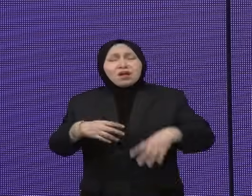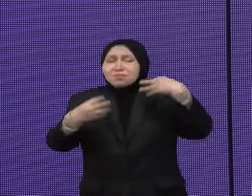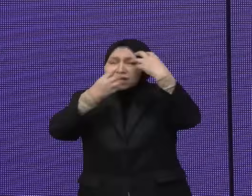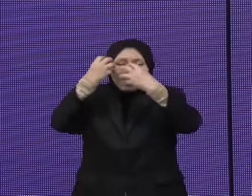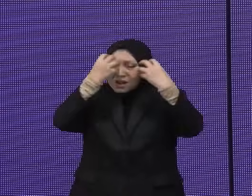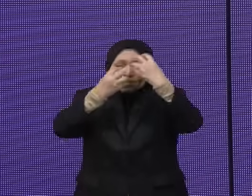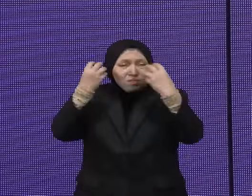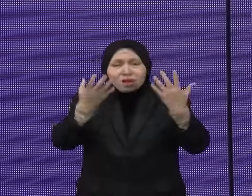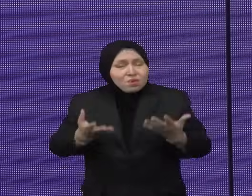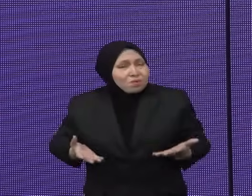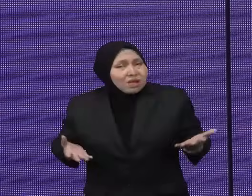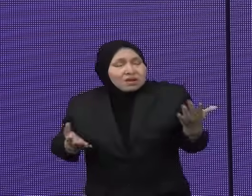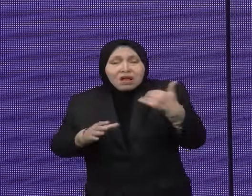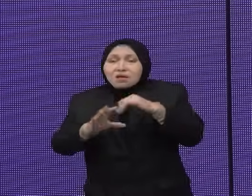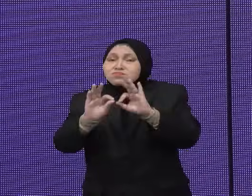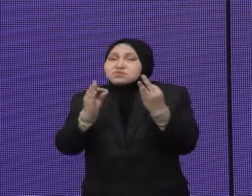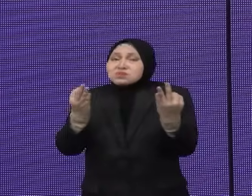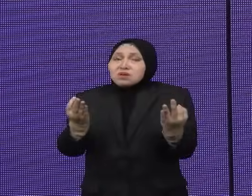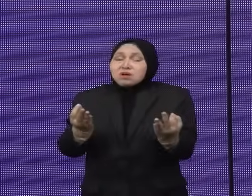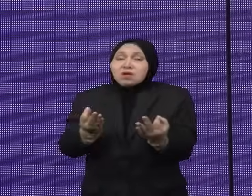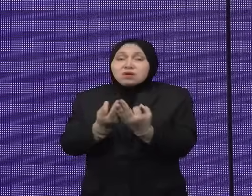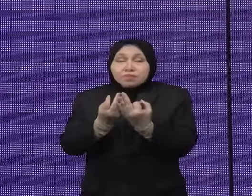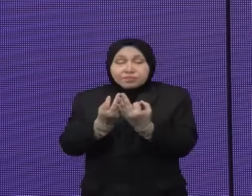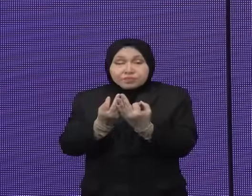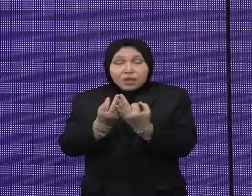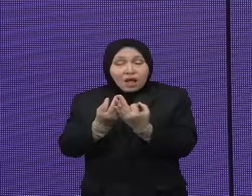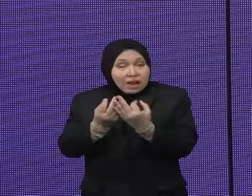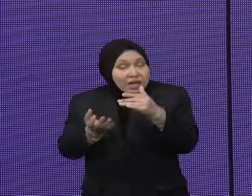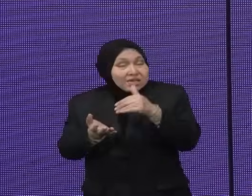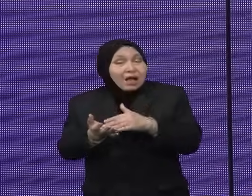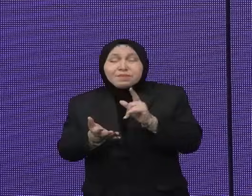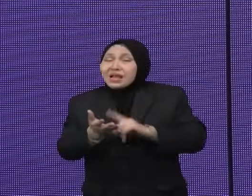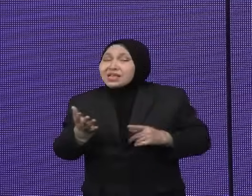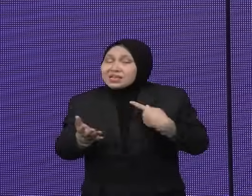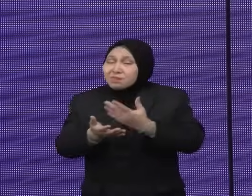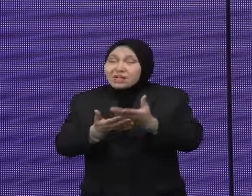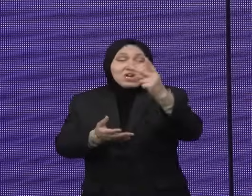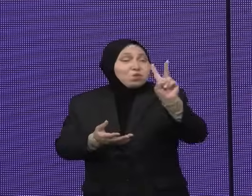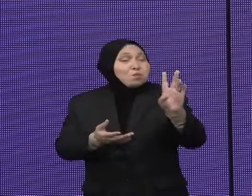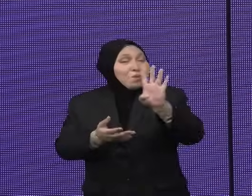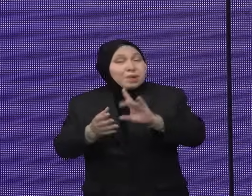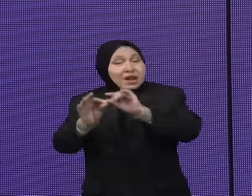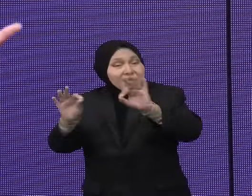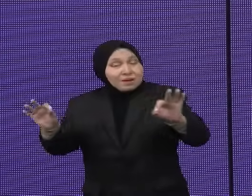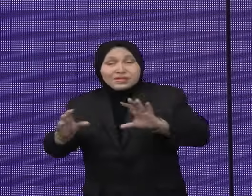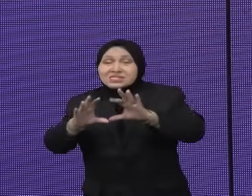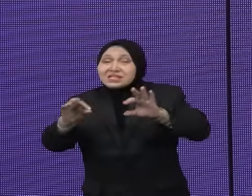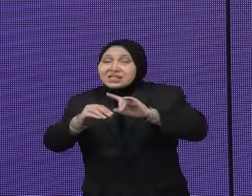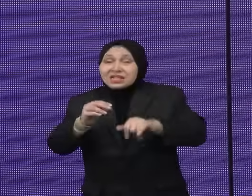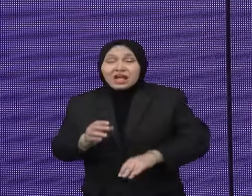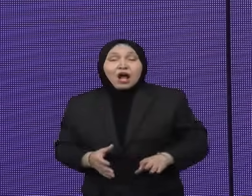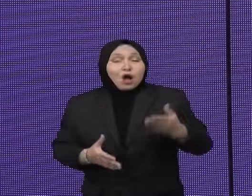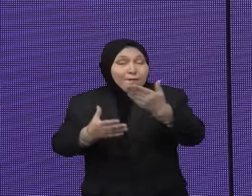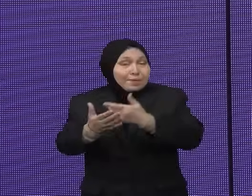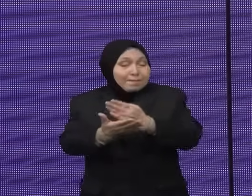mengelirukan ke dalam sebuah keluarga. Apalagi yang kita belajar selama 24 ayat surah An-Nisa ini bercakap tentang faraid, Ustaz.